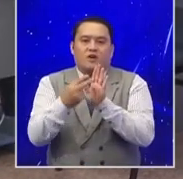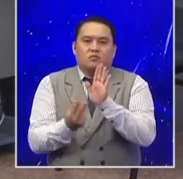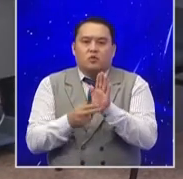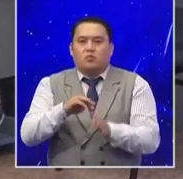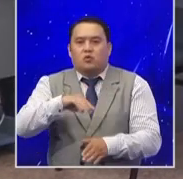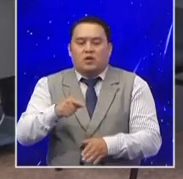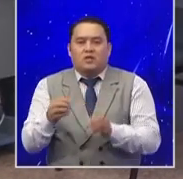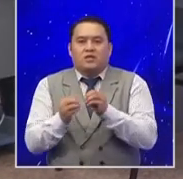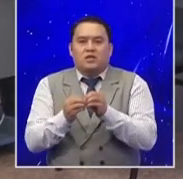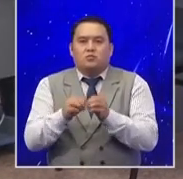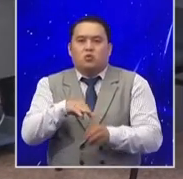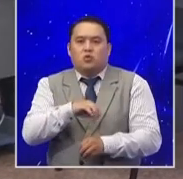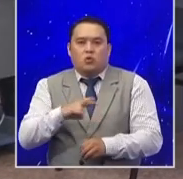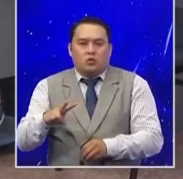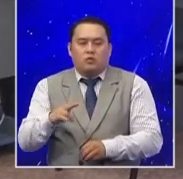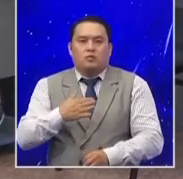10 миллионов мы